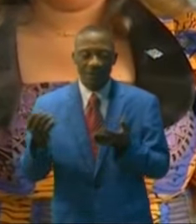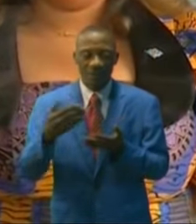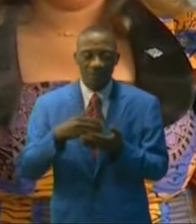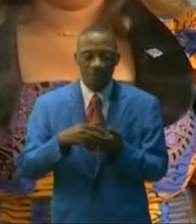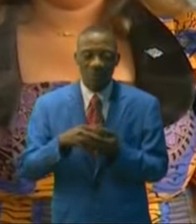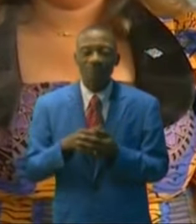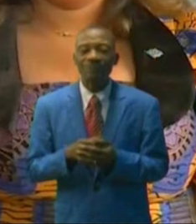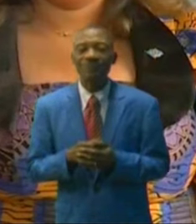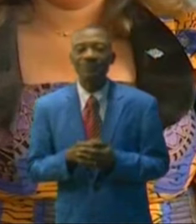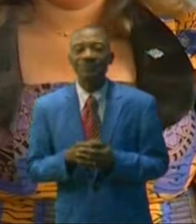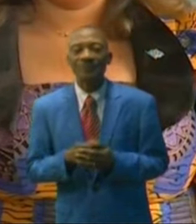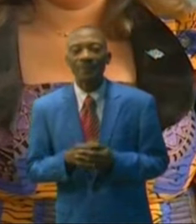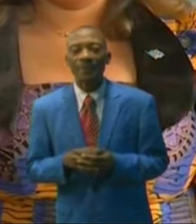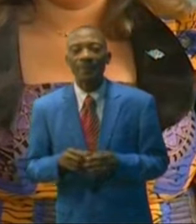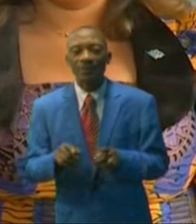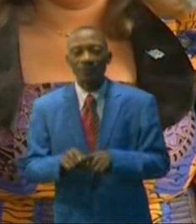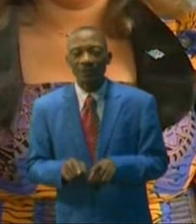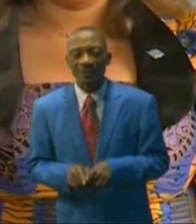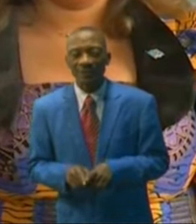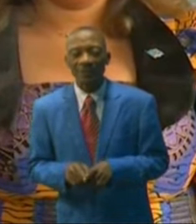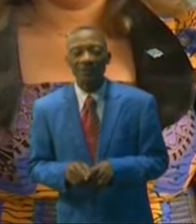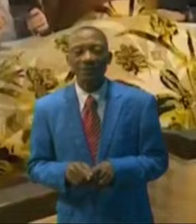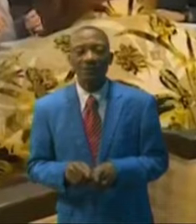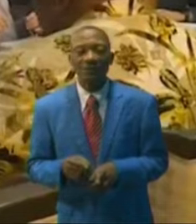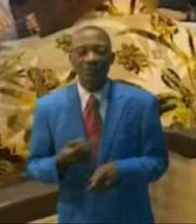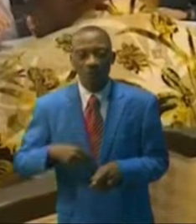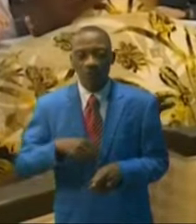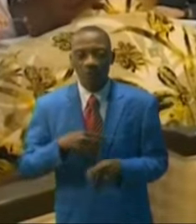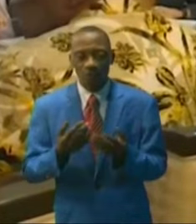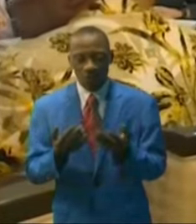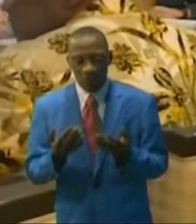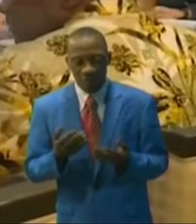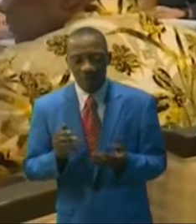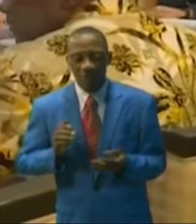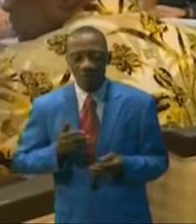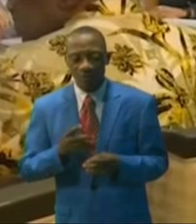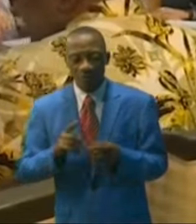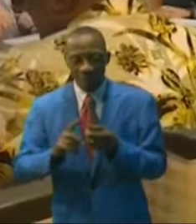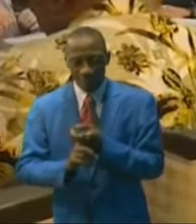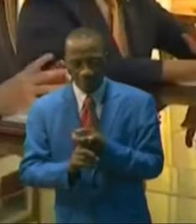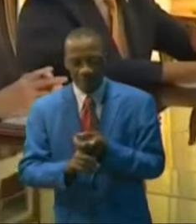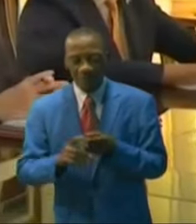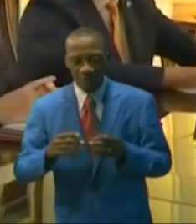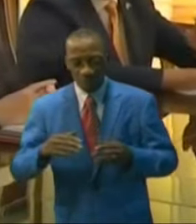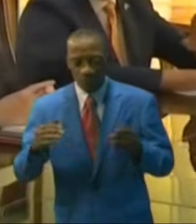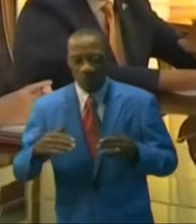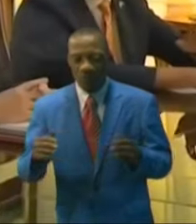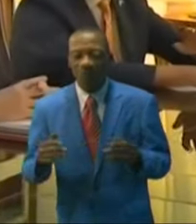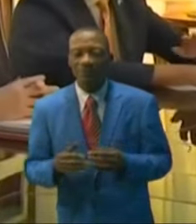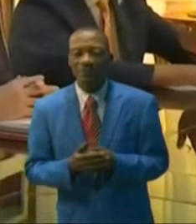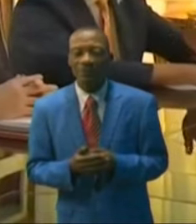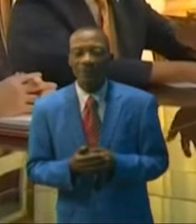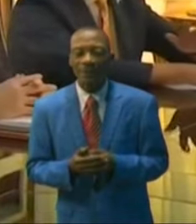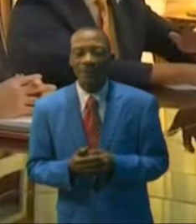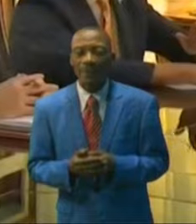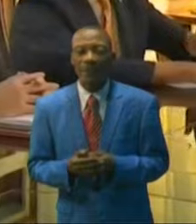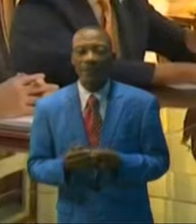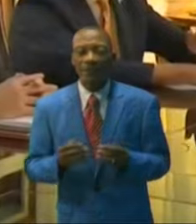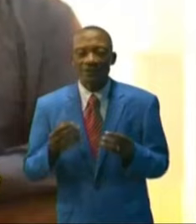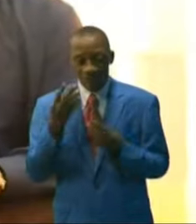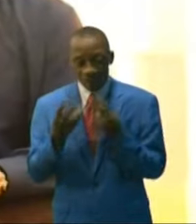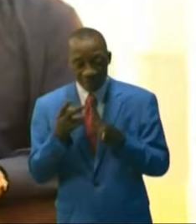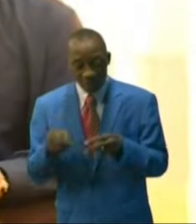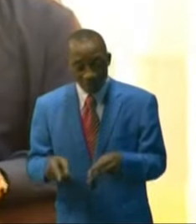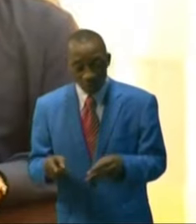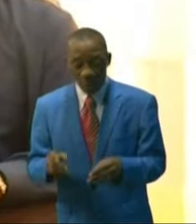et à maintenir l'intégrité des frontières de la RDC. Cette rencontre, qui s'inscrit dans le cadre du renforcement des relations bilatérales